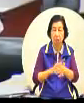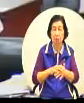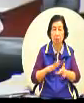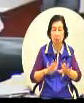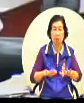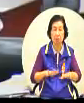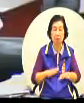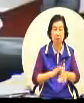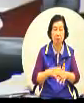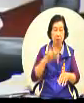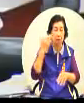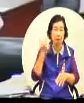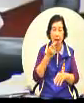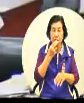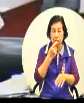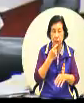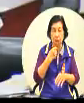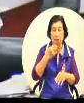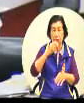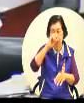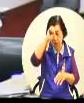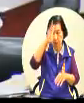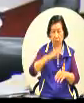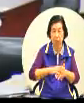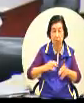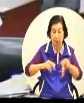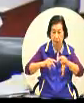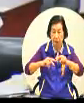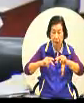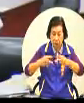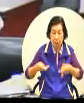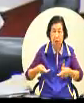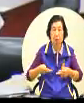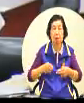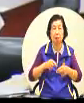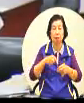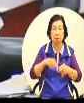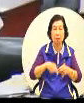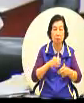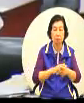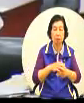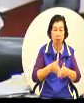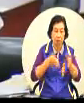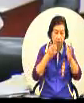了，思维没有改变，对人民还是不利，